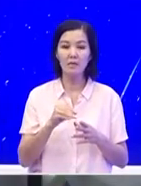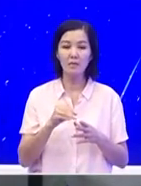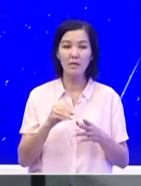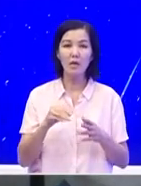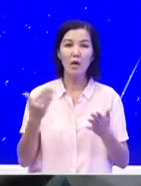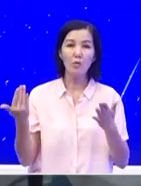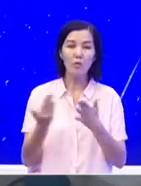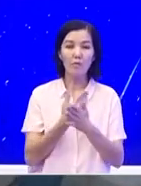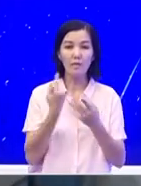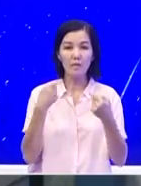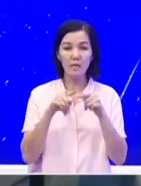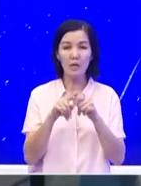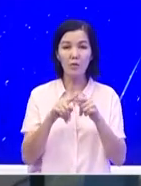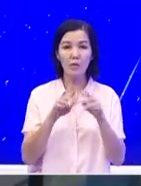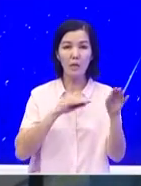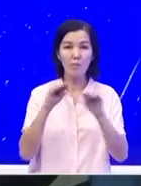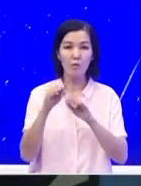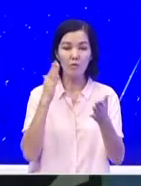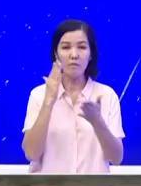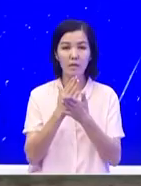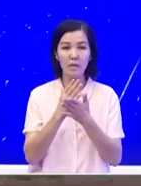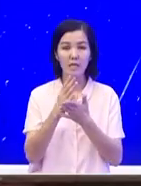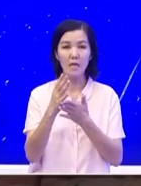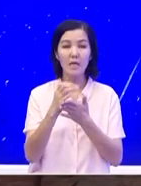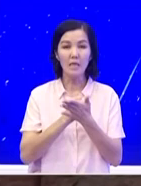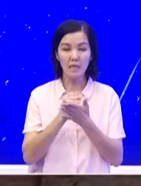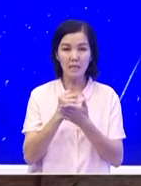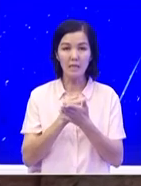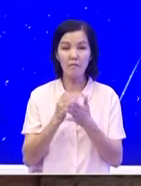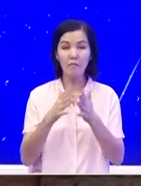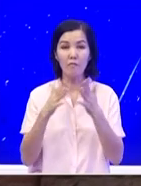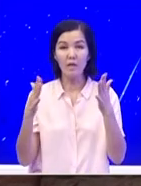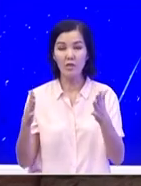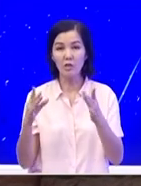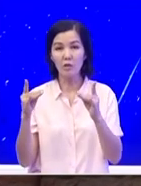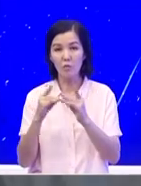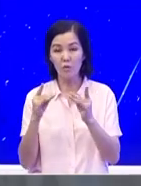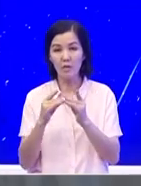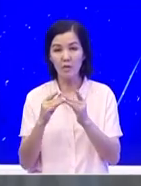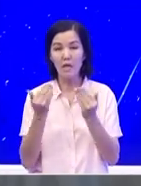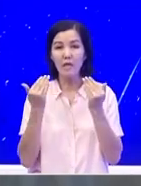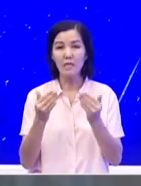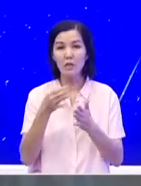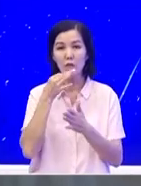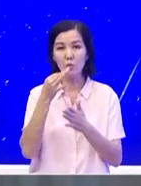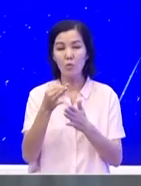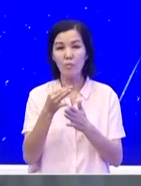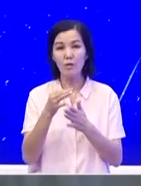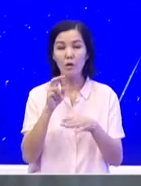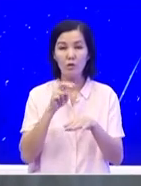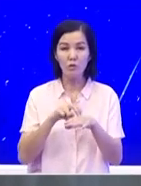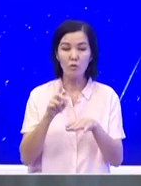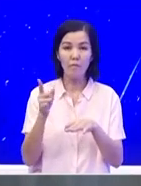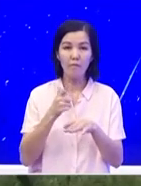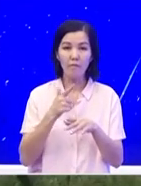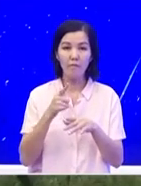современных требований. И в случае необходимости есть резерв для увеличения койко-мест. А приобретенный за это время опыт показал, что врачи готовы